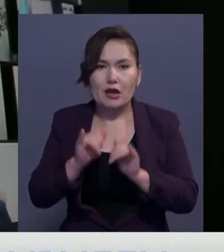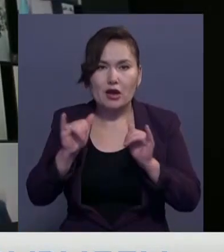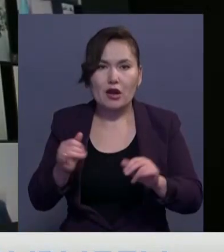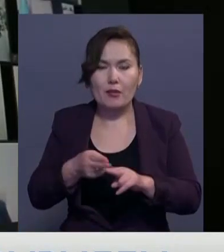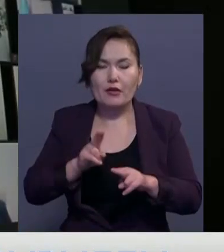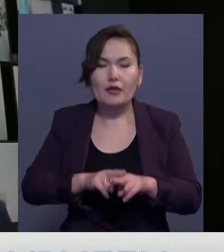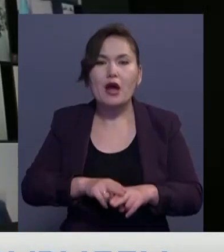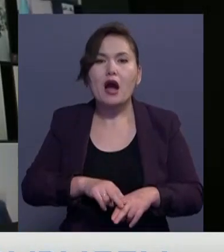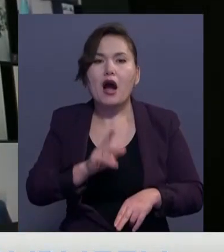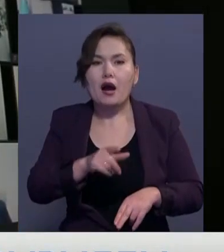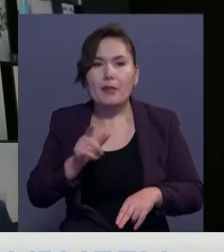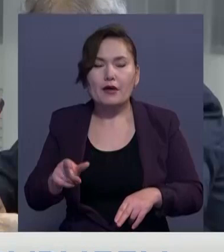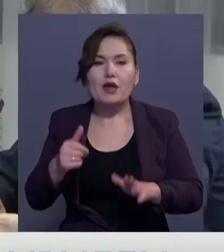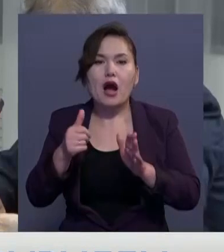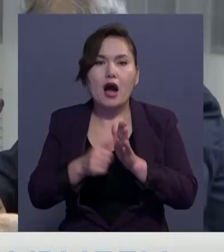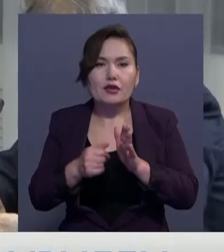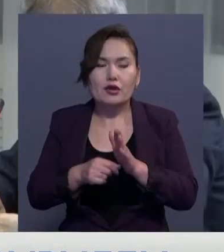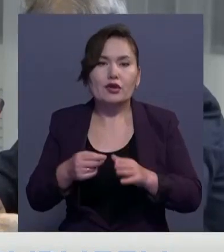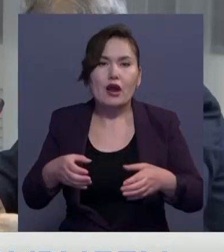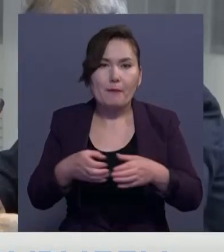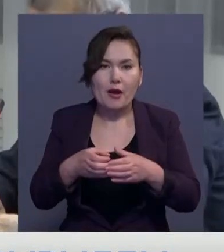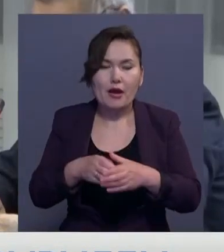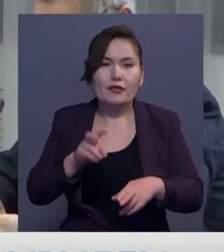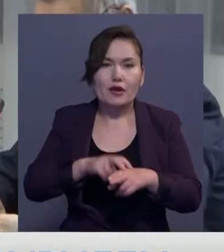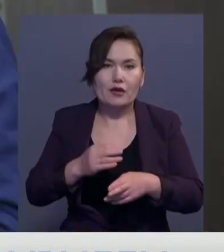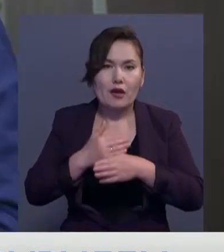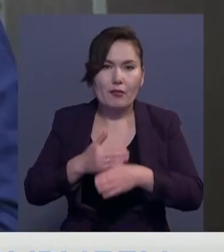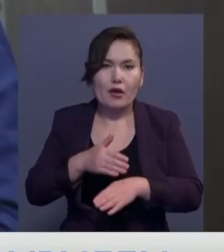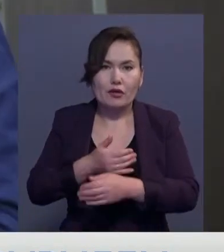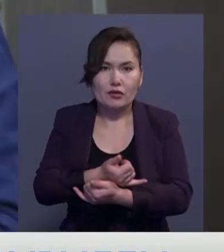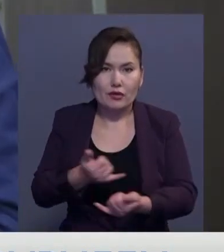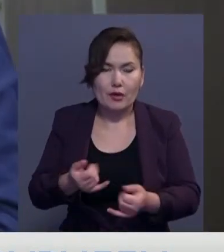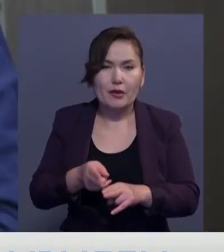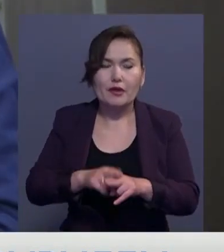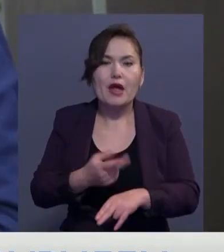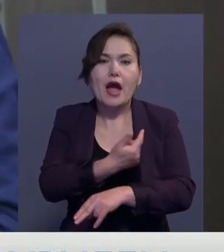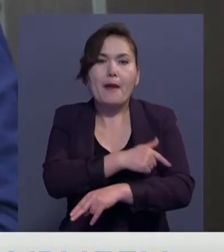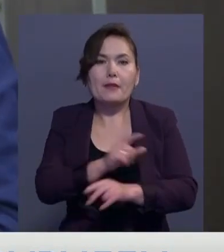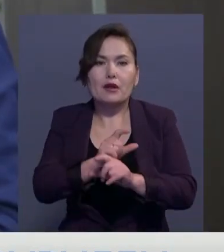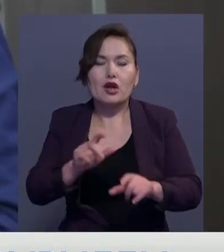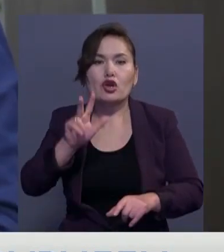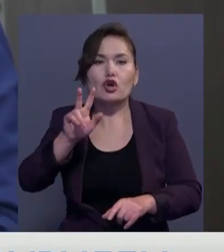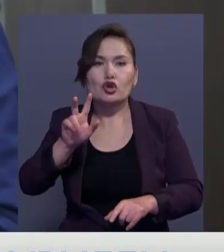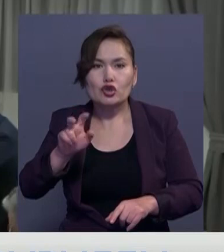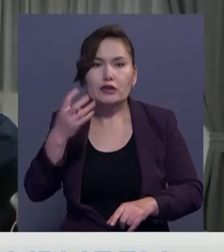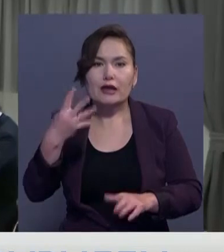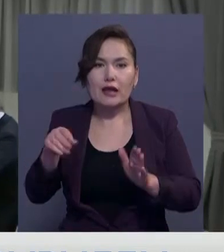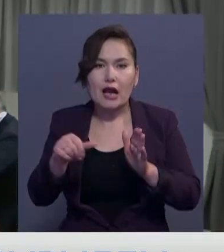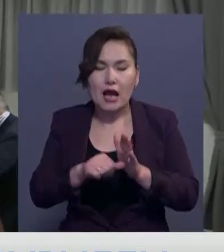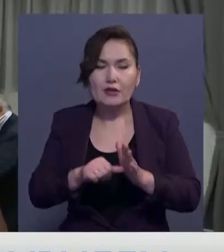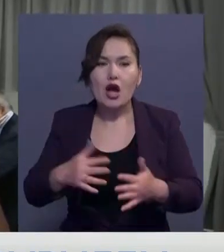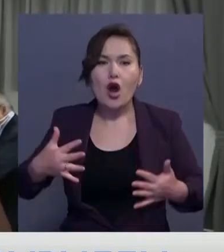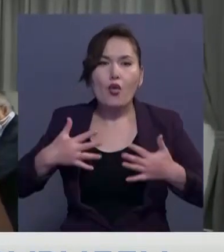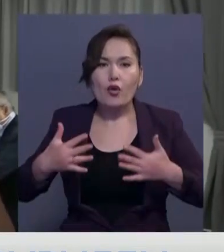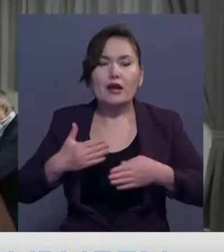23-27%. Науқастарға 600-ге жуық мобильді бригада қызмет көрсетеді. Медициналық мекемелер 346 өкпені